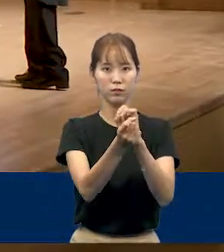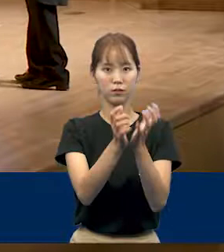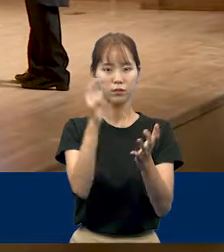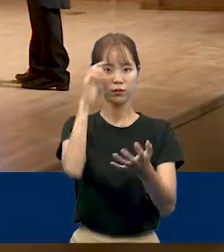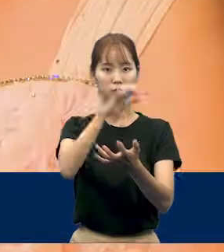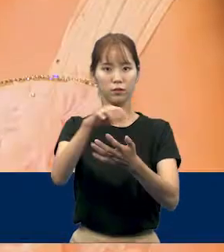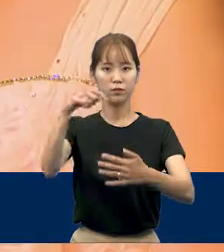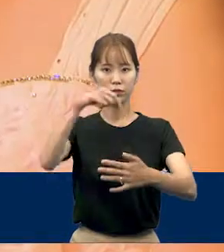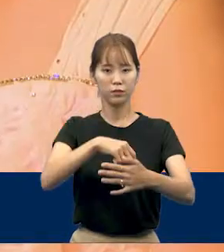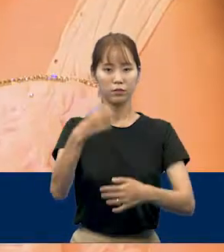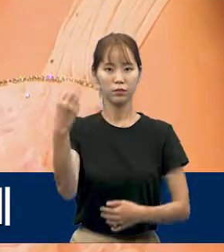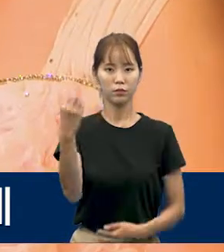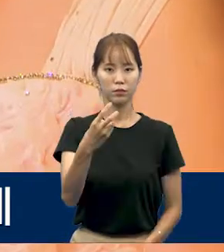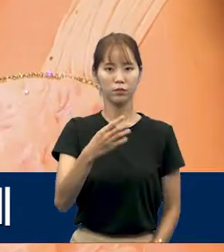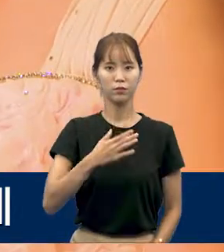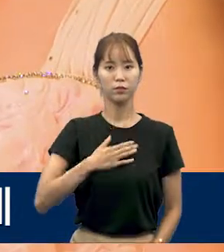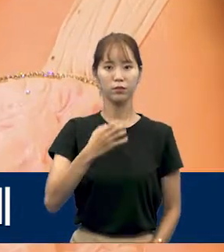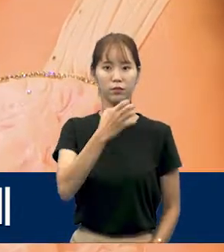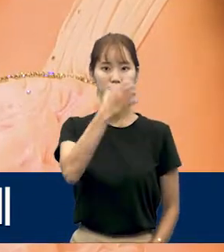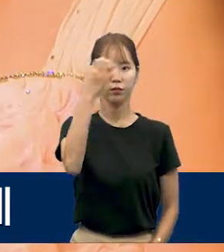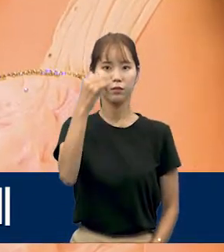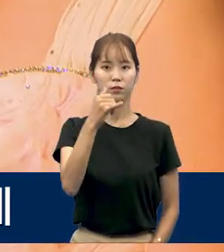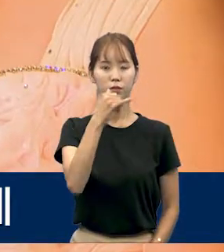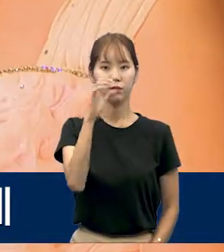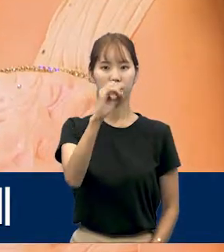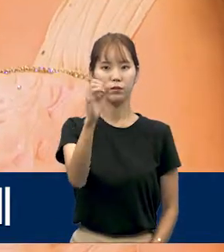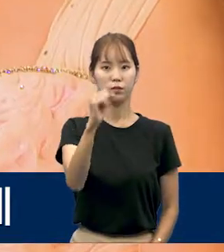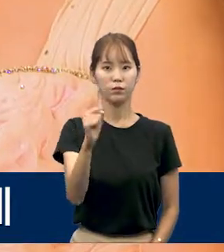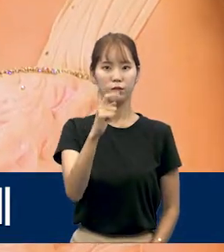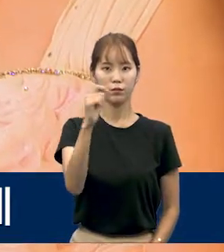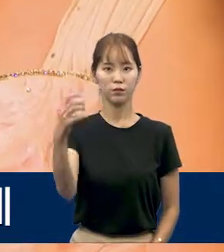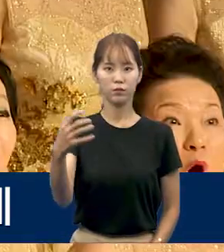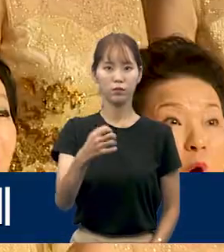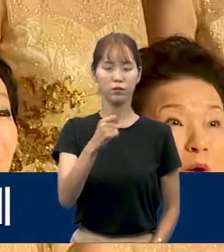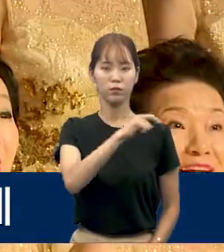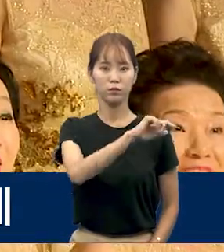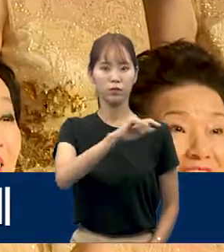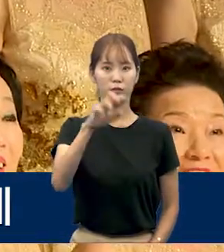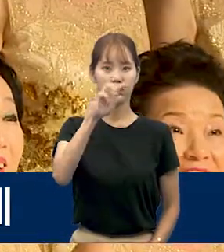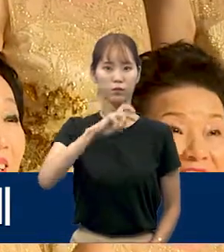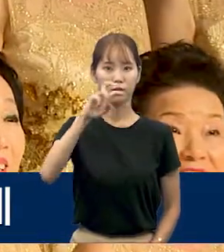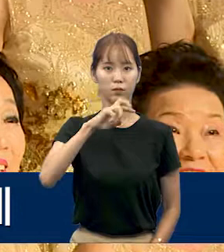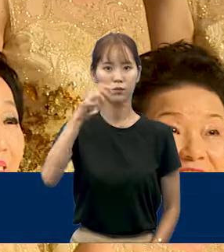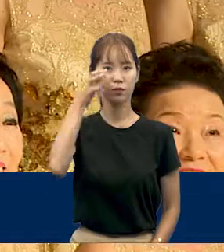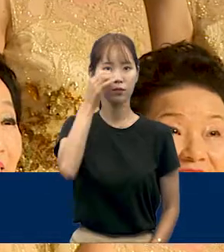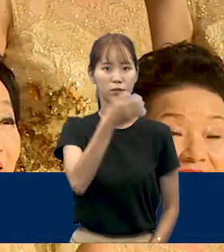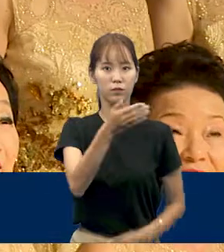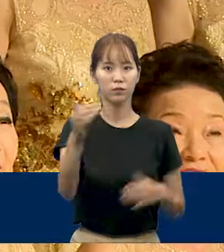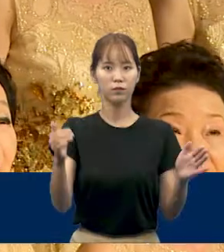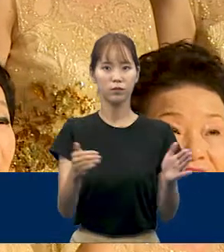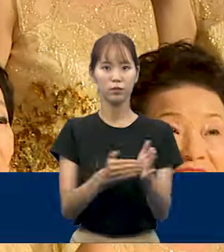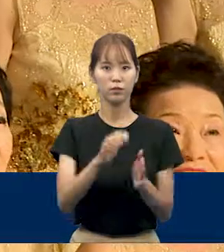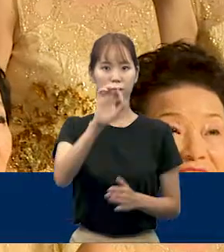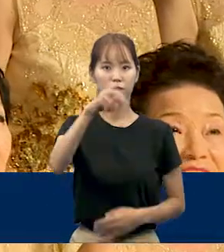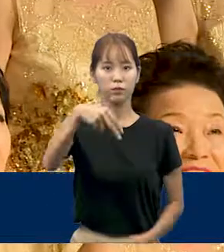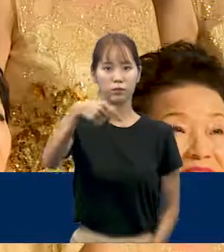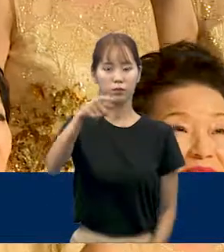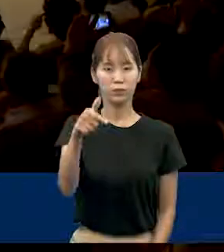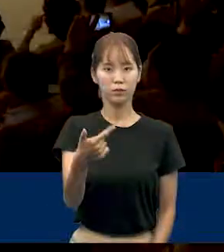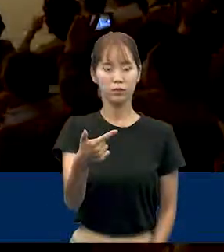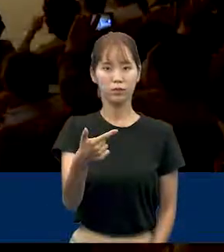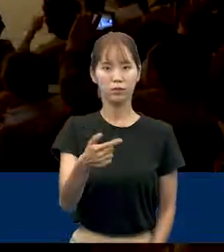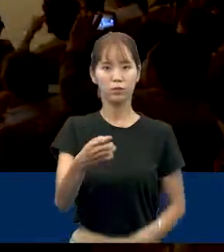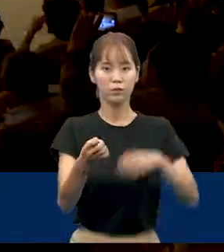꽃구름 속에 등의 가곡과 I Have a Dream 등 뮤지컬 OST 등 다양한 곡들을 관객에게 선보였으며 퓨전 국악